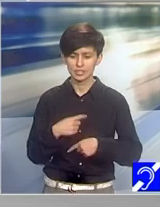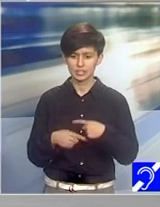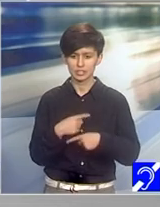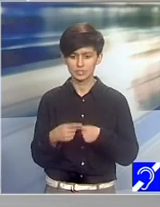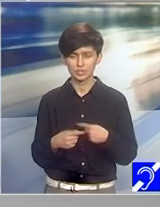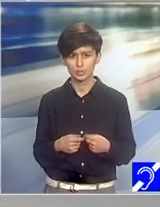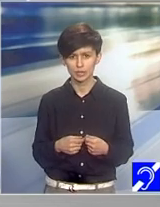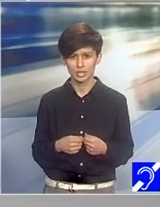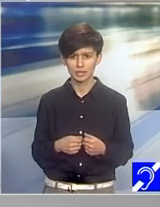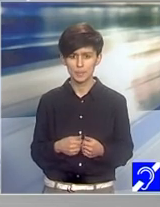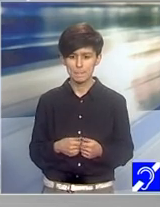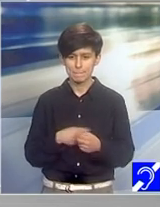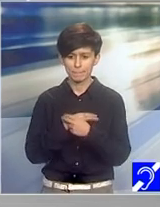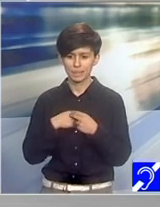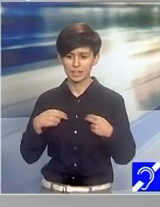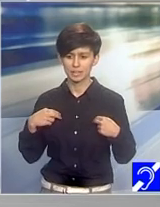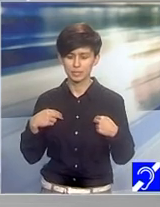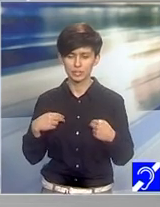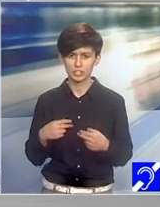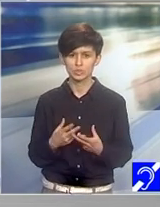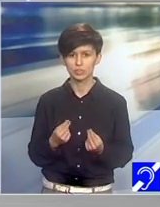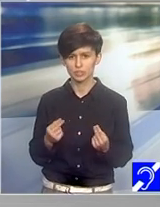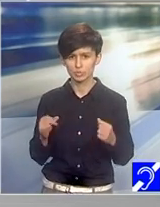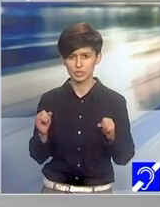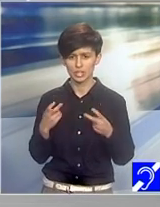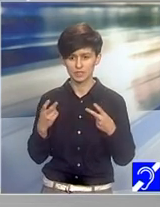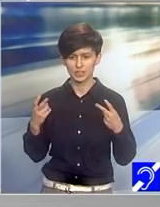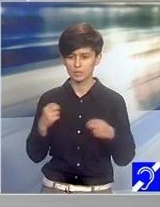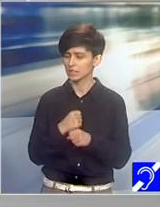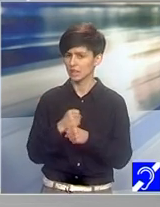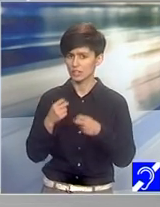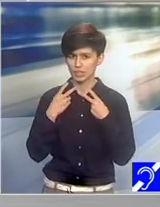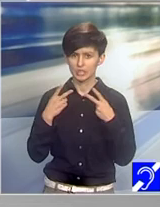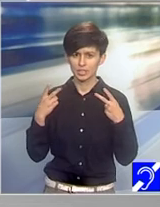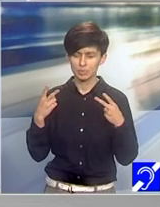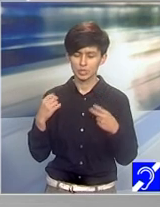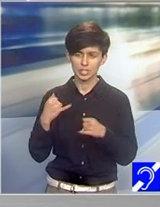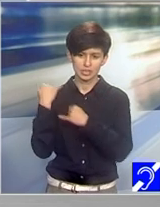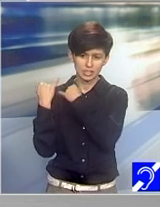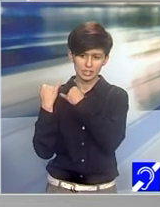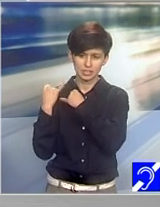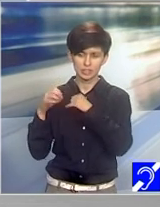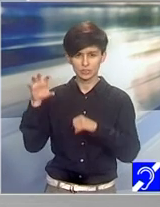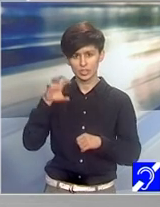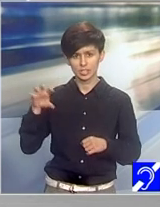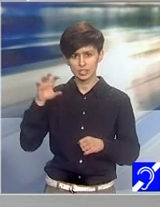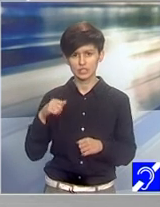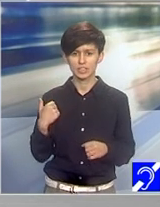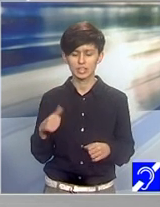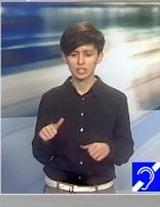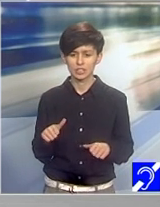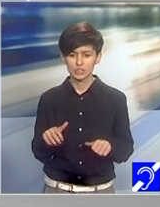procesul memorandiștilor, dar și multe alte evenimente extrem de importante din istoria Transilvaniei în secolul al